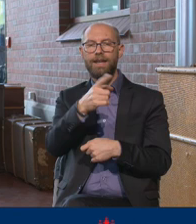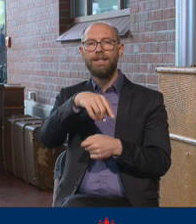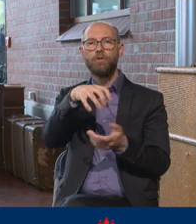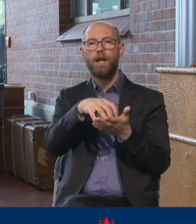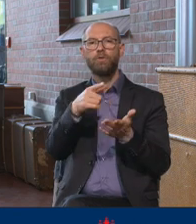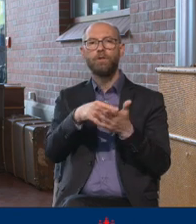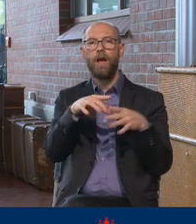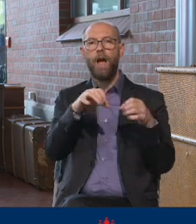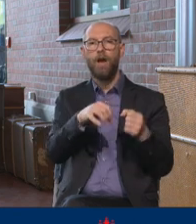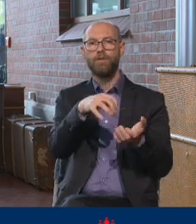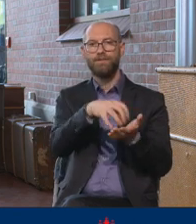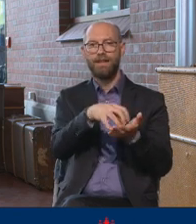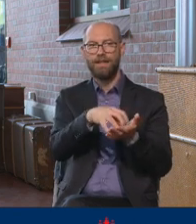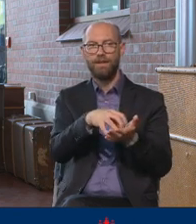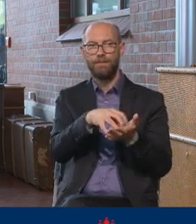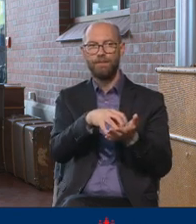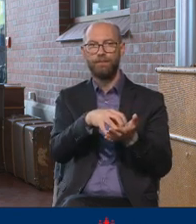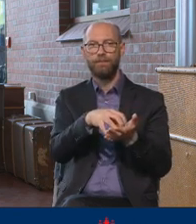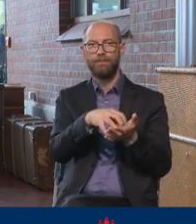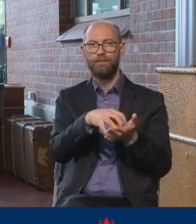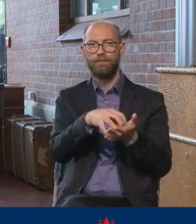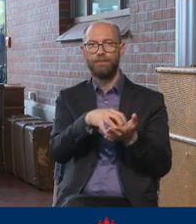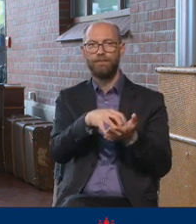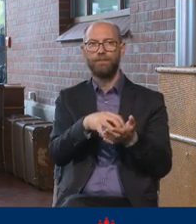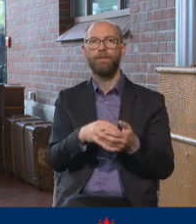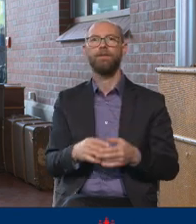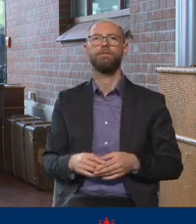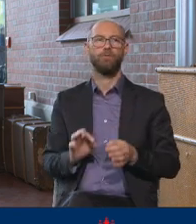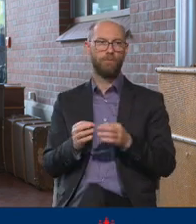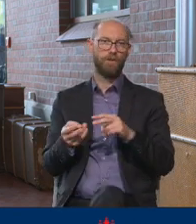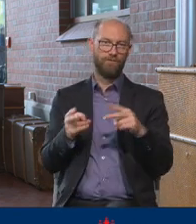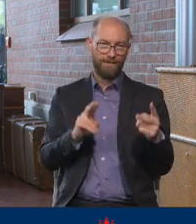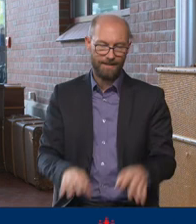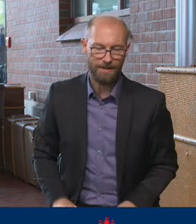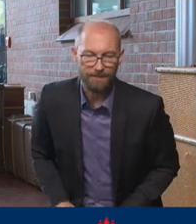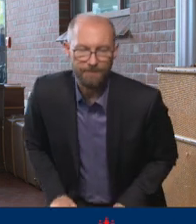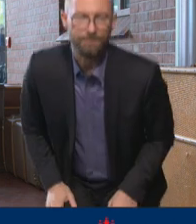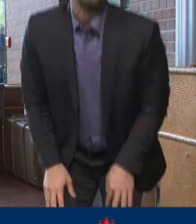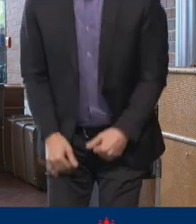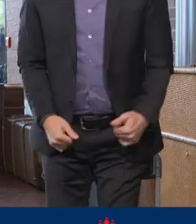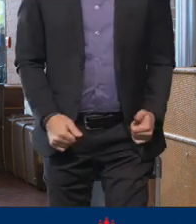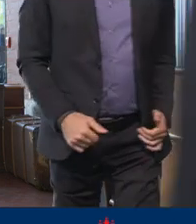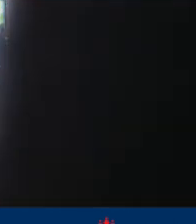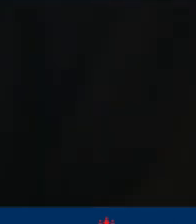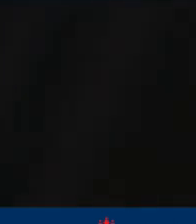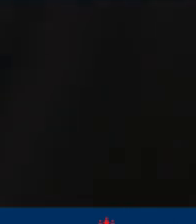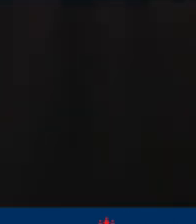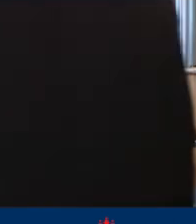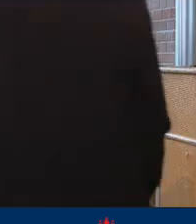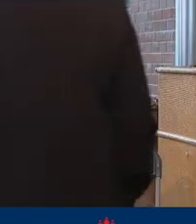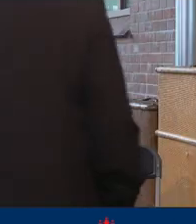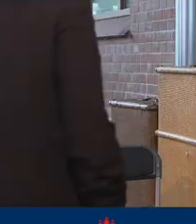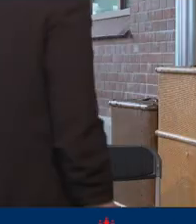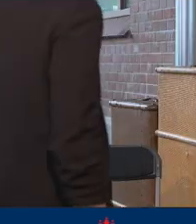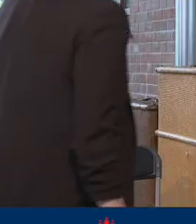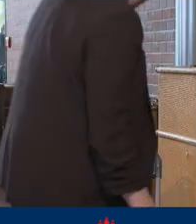die veddel vernetzen sicherlich teilbereich zwei der fälle norden ein ganz großes interessengebiet und